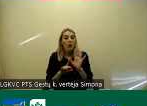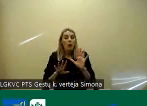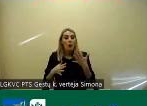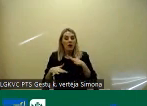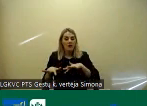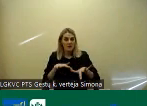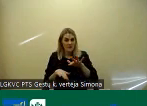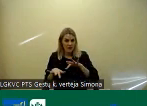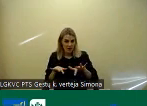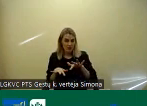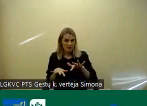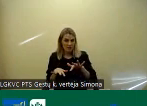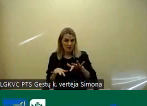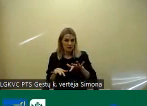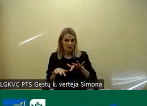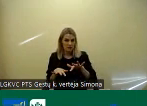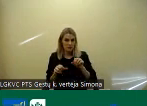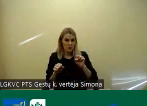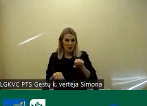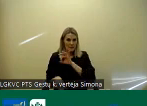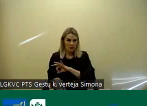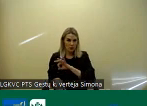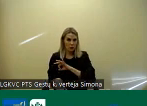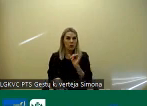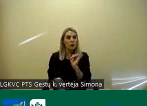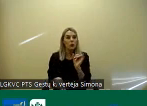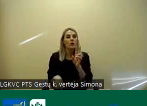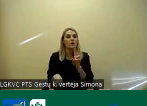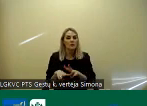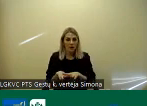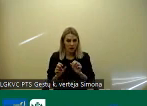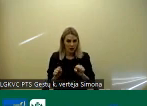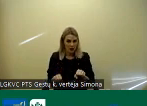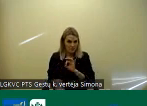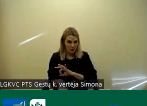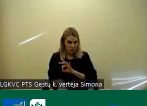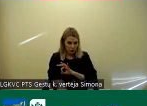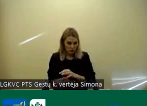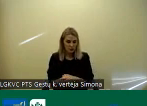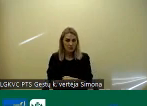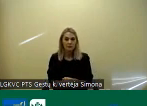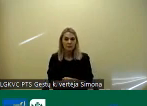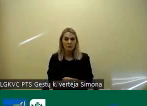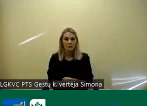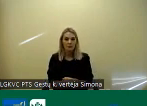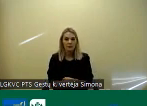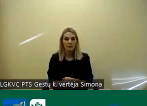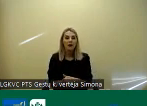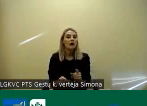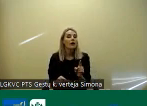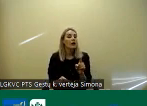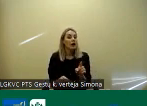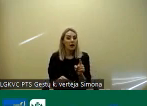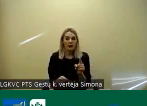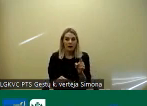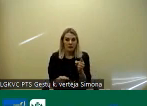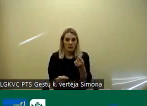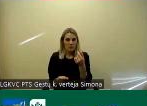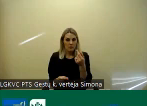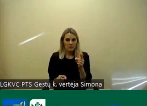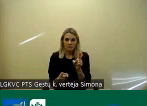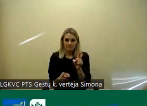yra realizuojama. Na ir svarbu nepamiršti ir dinamiškumo kriterijus,